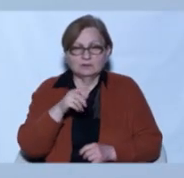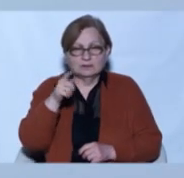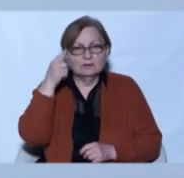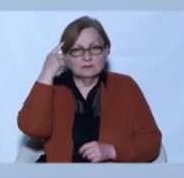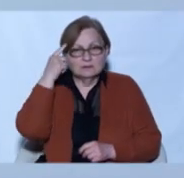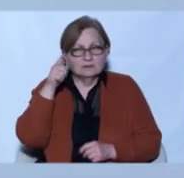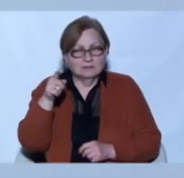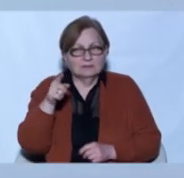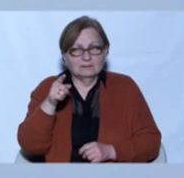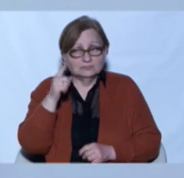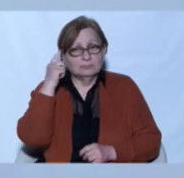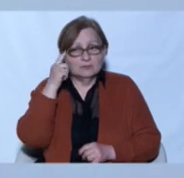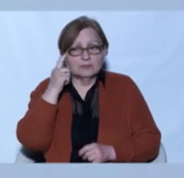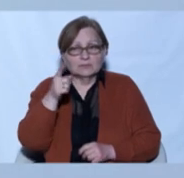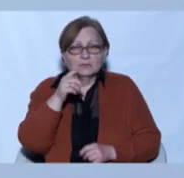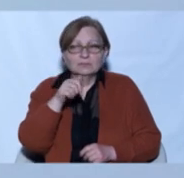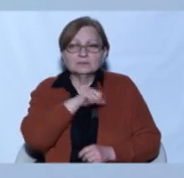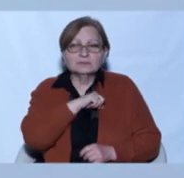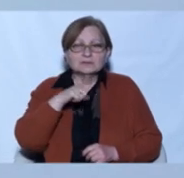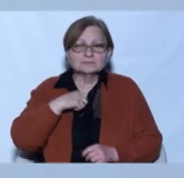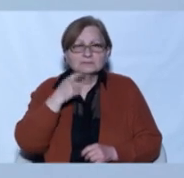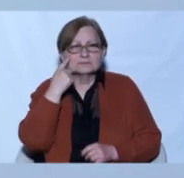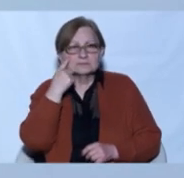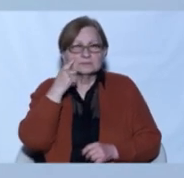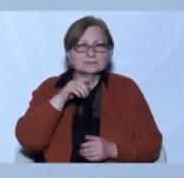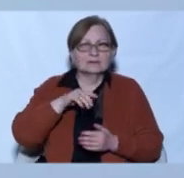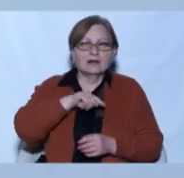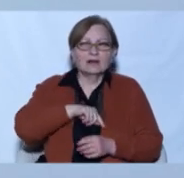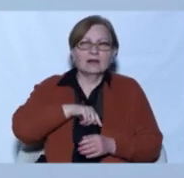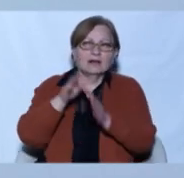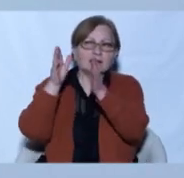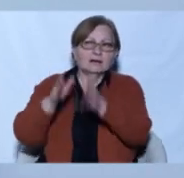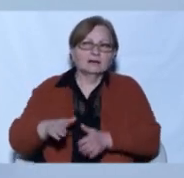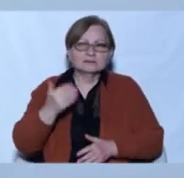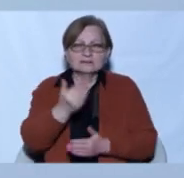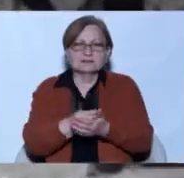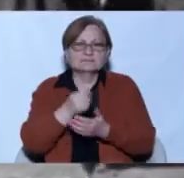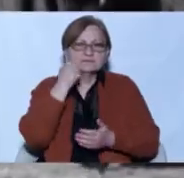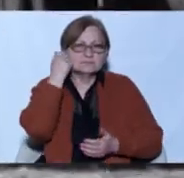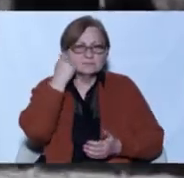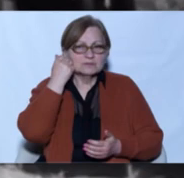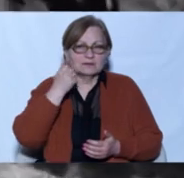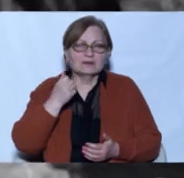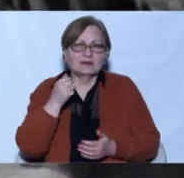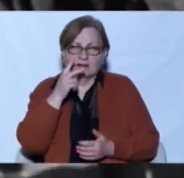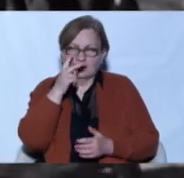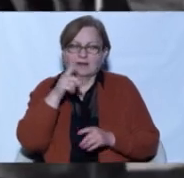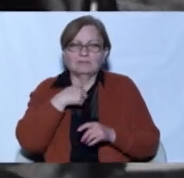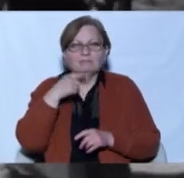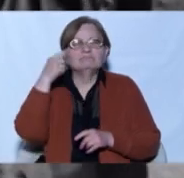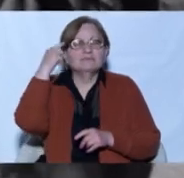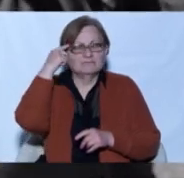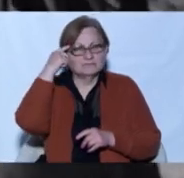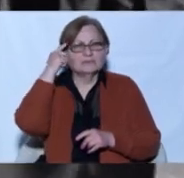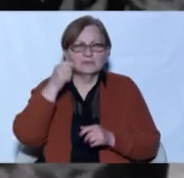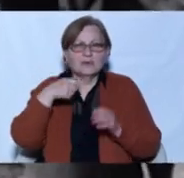არ მოახდენდა ეს გავლენას, რომ შეექმნა ოლღა ბებიას უკვდავი პერსონაჟი? მგონია, რომ ეს ფილმი მე,